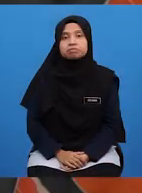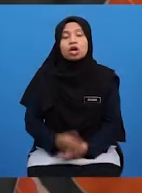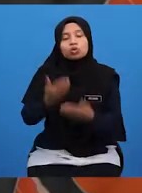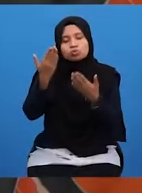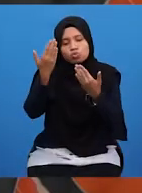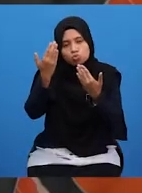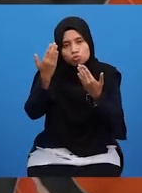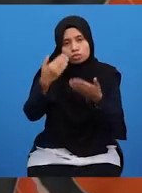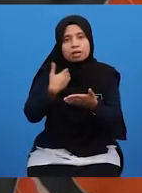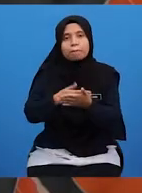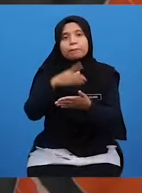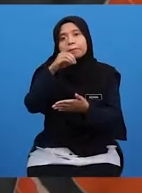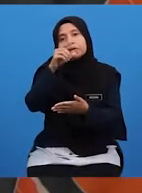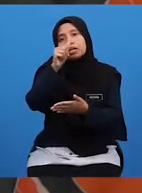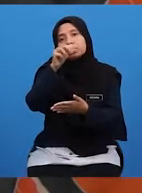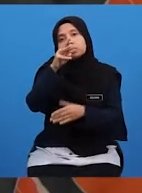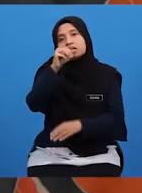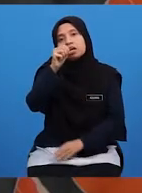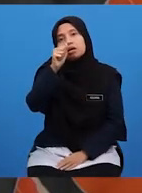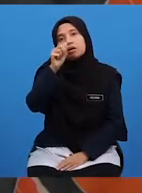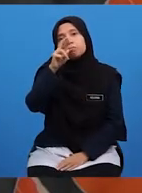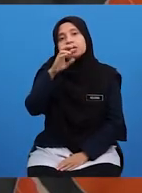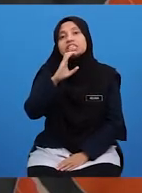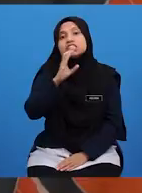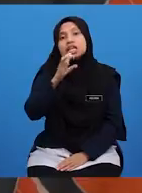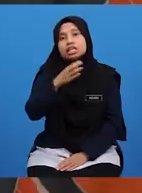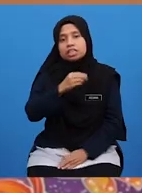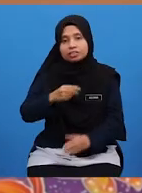Tunggu sehingga dama cair dan kacau sebati.